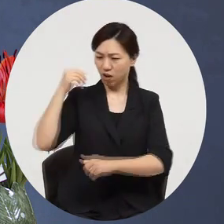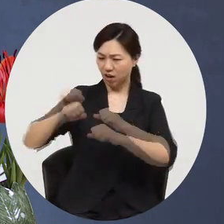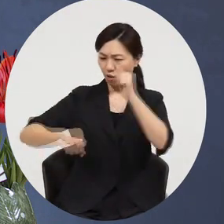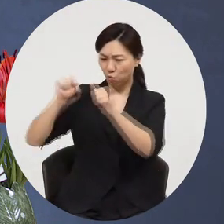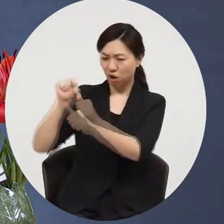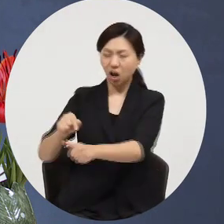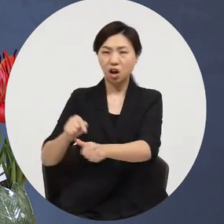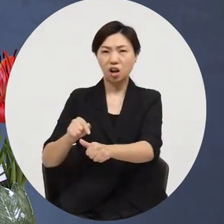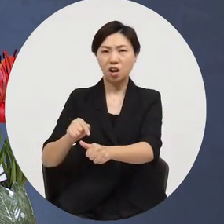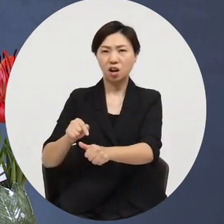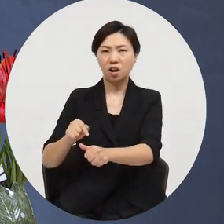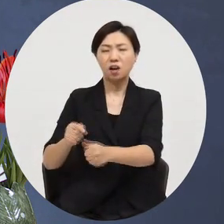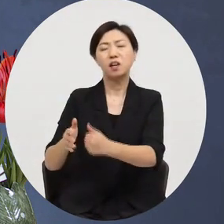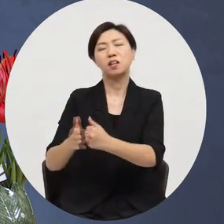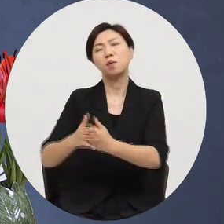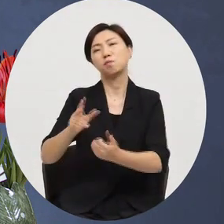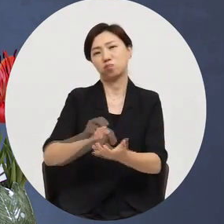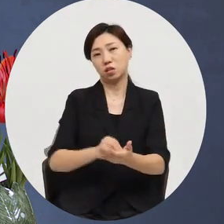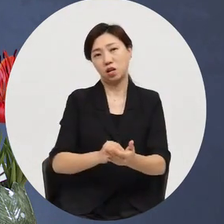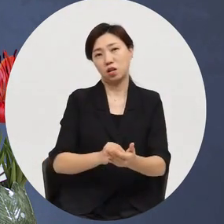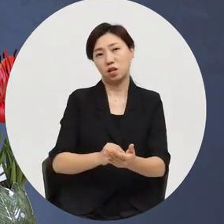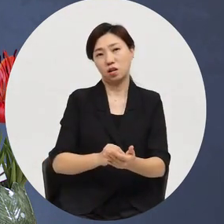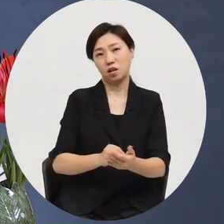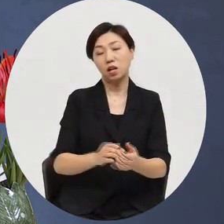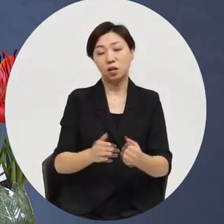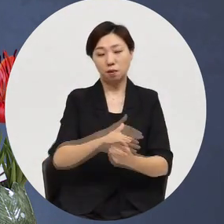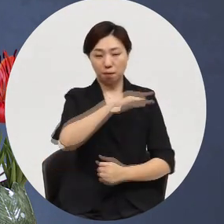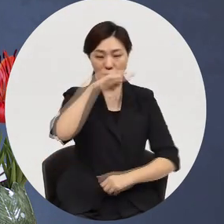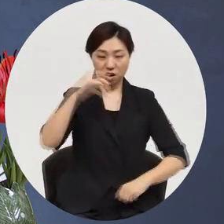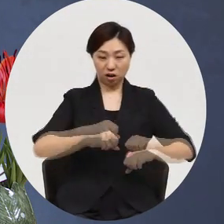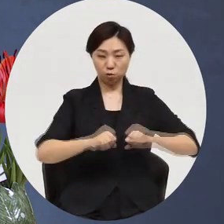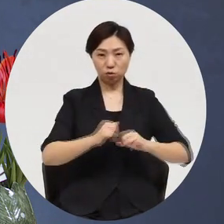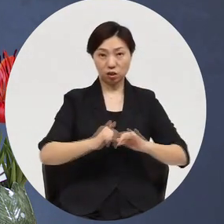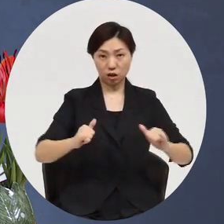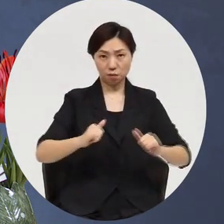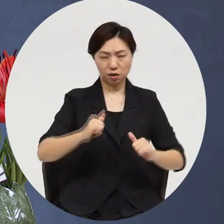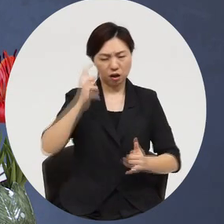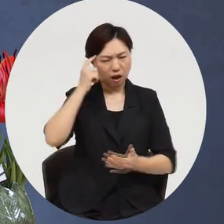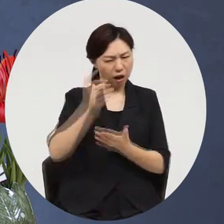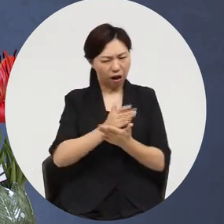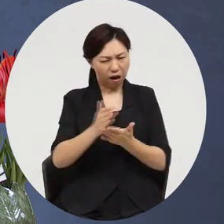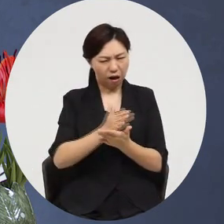때문에 이 바르게 하는 사람들이 분별심이 많은 거예요.